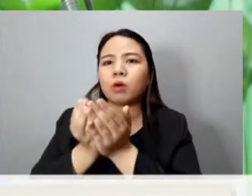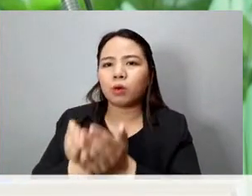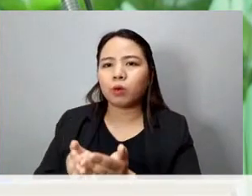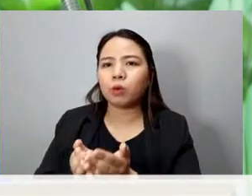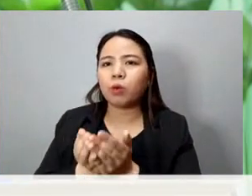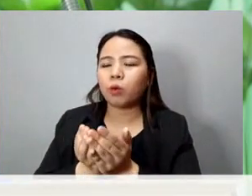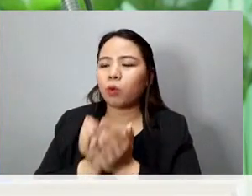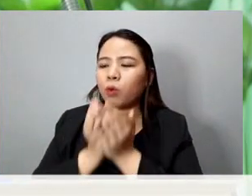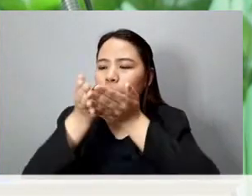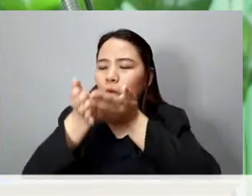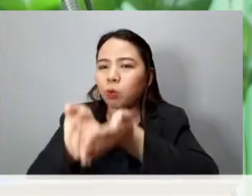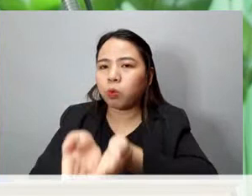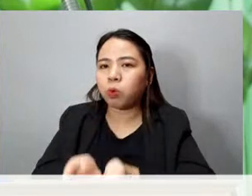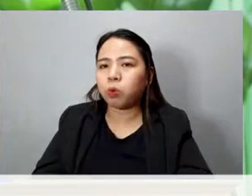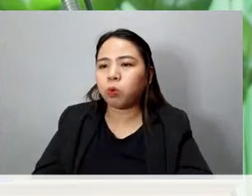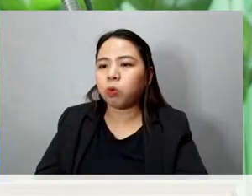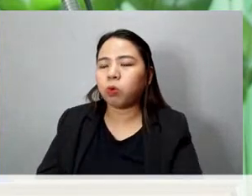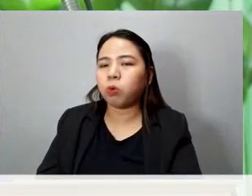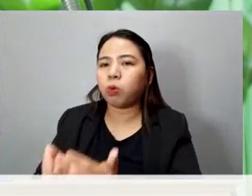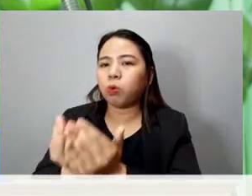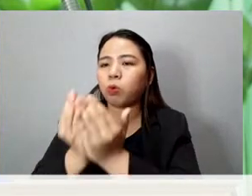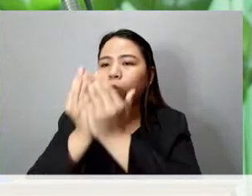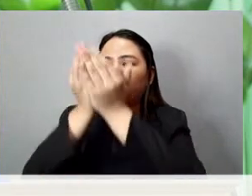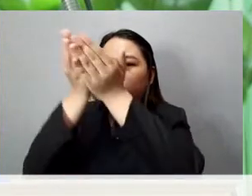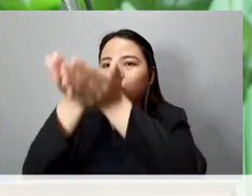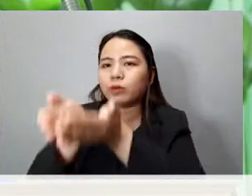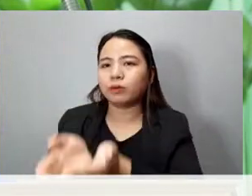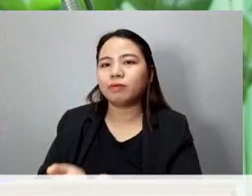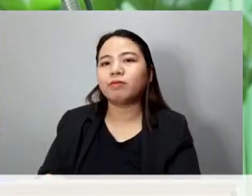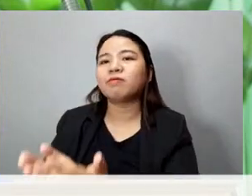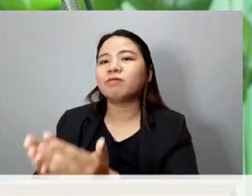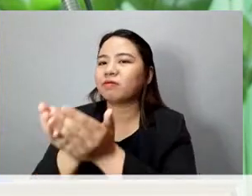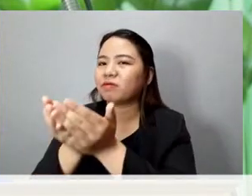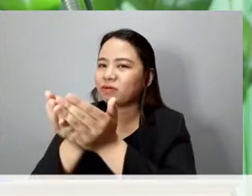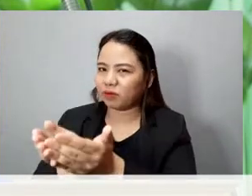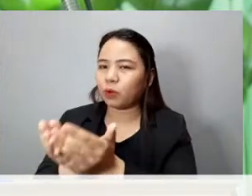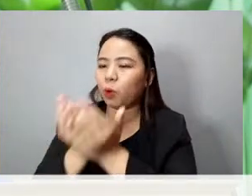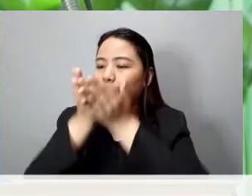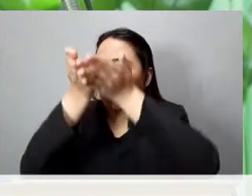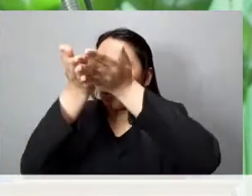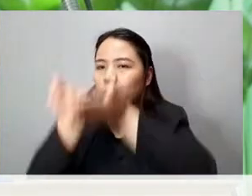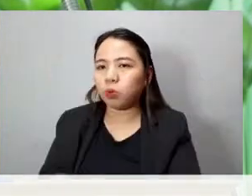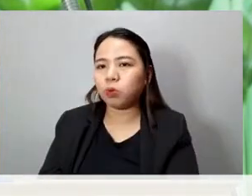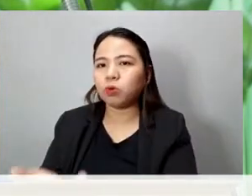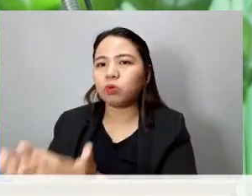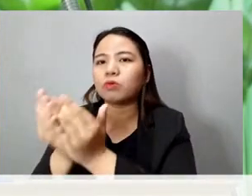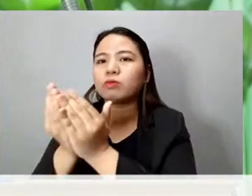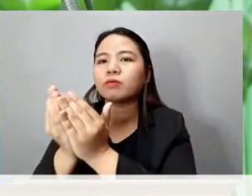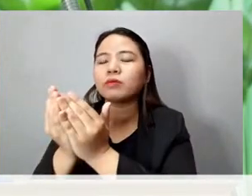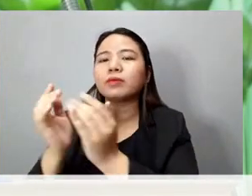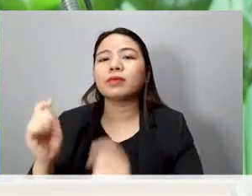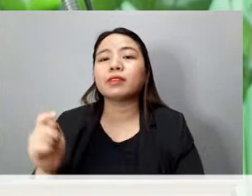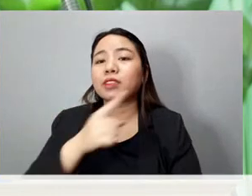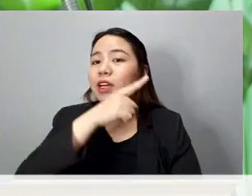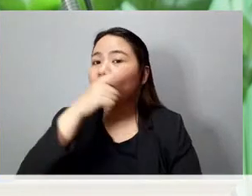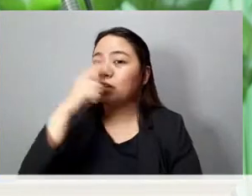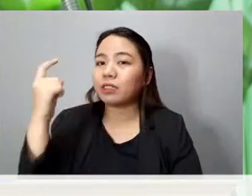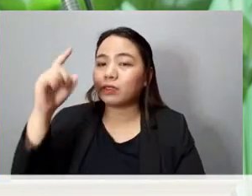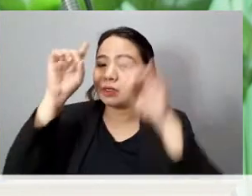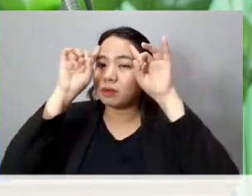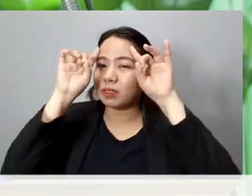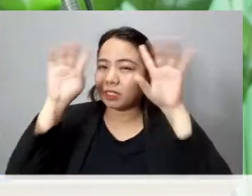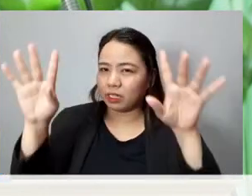ibaba, kapag naitaas ang sasakyang ito'y babagsak na bigla. Dahil sa panganib,